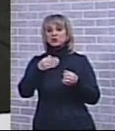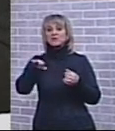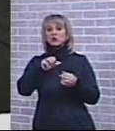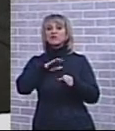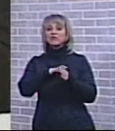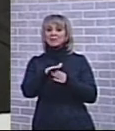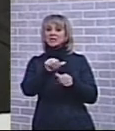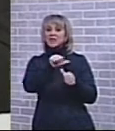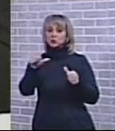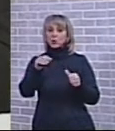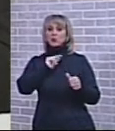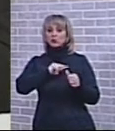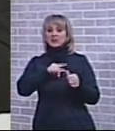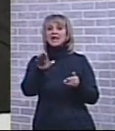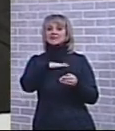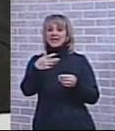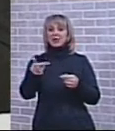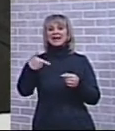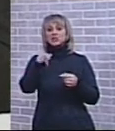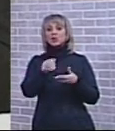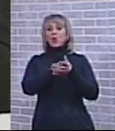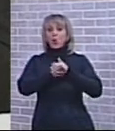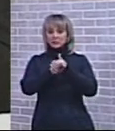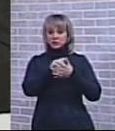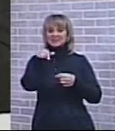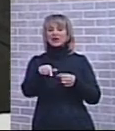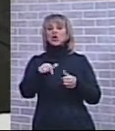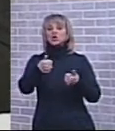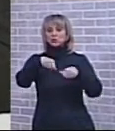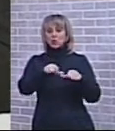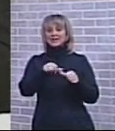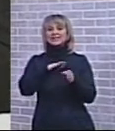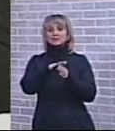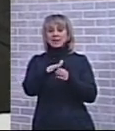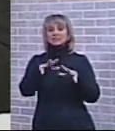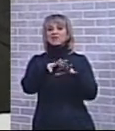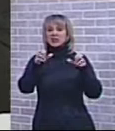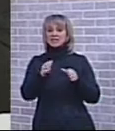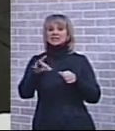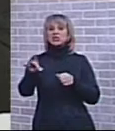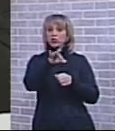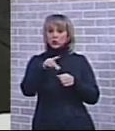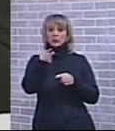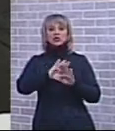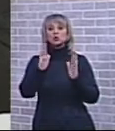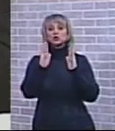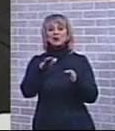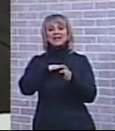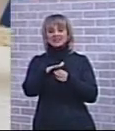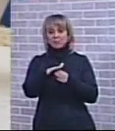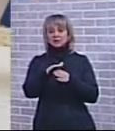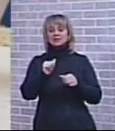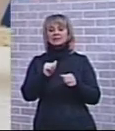выполняет особую роль в взаимодействии гражданского общества с органами исполнительной власти на регионы, и не только